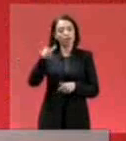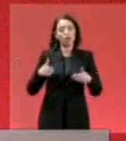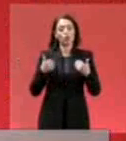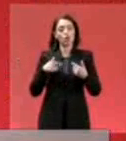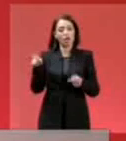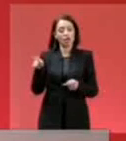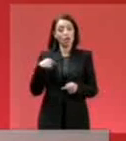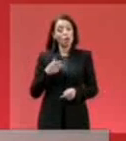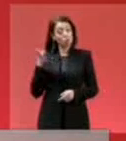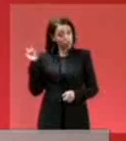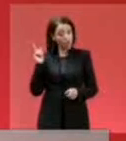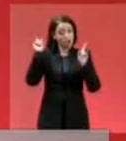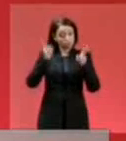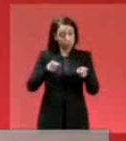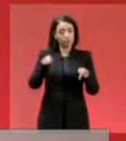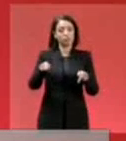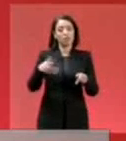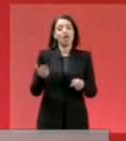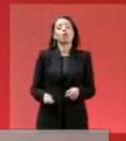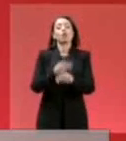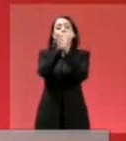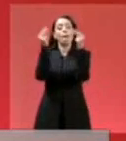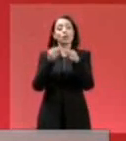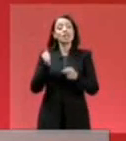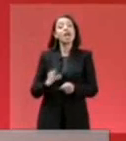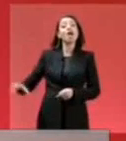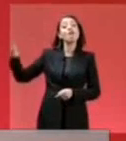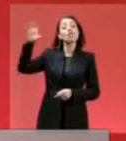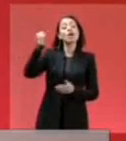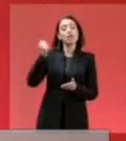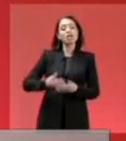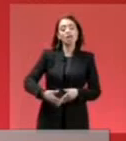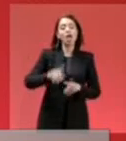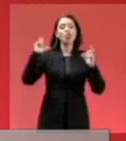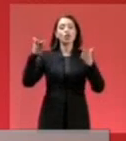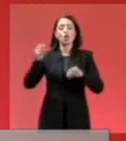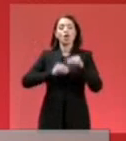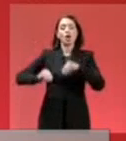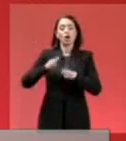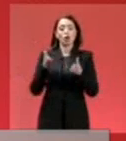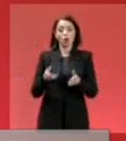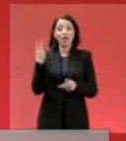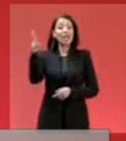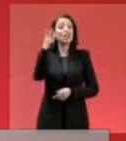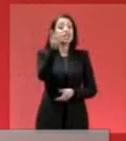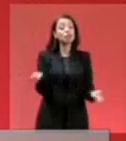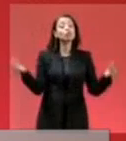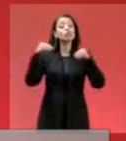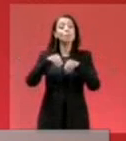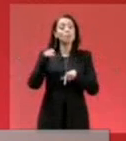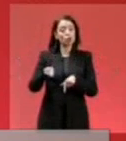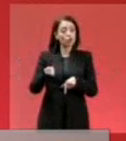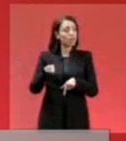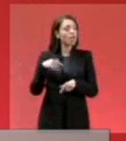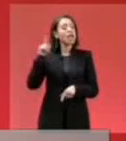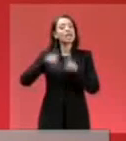θα κλείνει τα εκλογικά αποτελέσματα και των ευρωπαϊκών και των κρίσιμων εθνικών εκλογών. Η δική τους συμμετοχή,